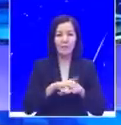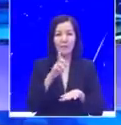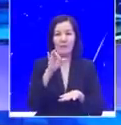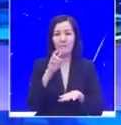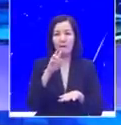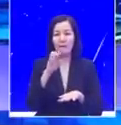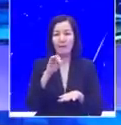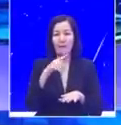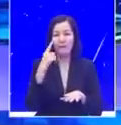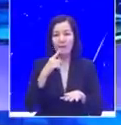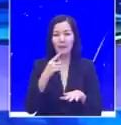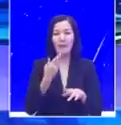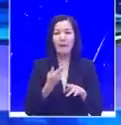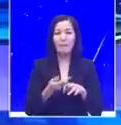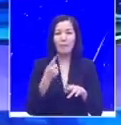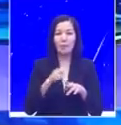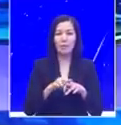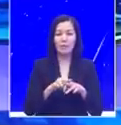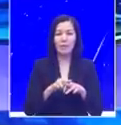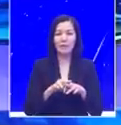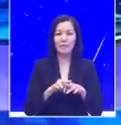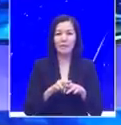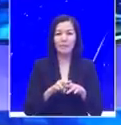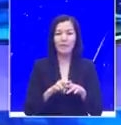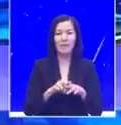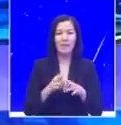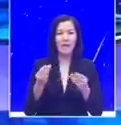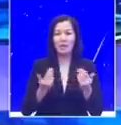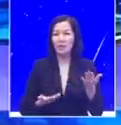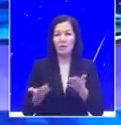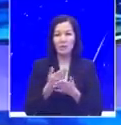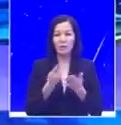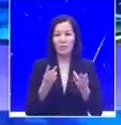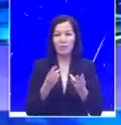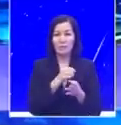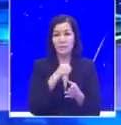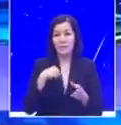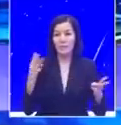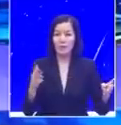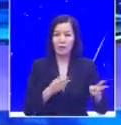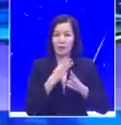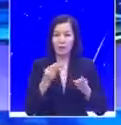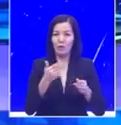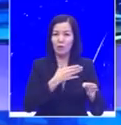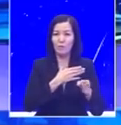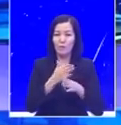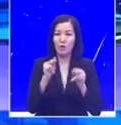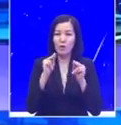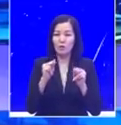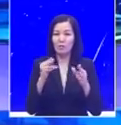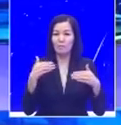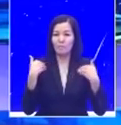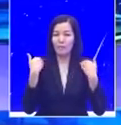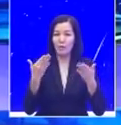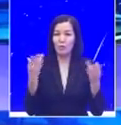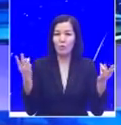әкімі Амандық Баталов айтты. Бұл істе ешқандай мәжбүрлеу болмайтынан, кім қанша берсе де шын жүрегімен беруі